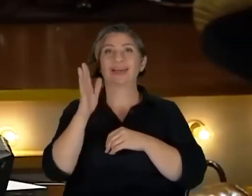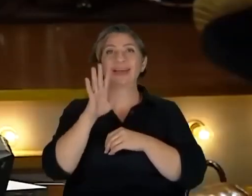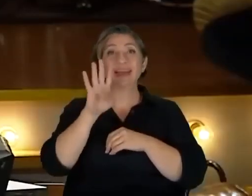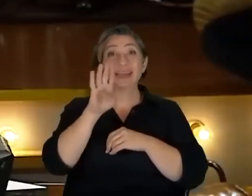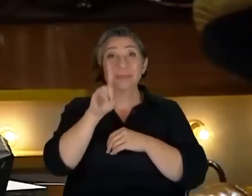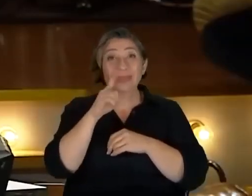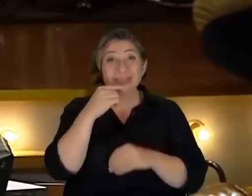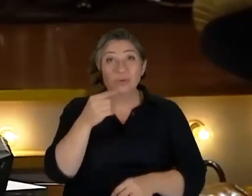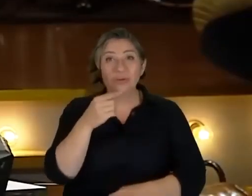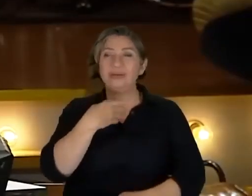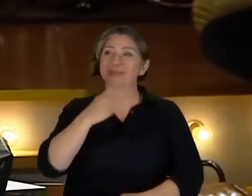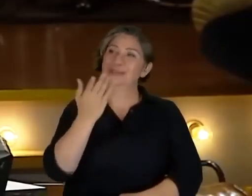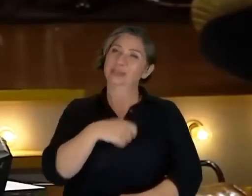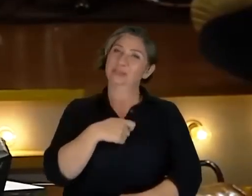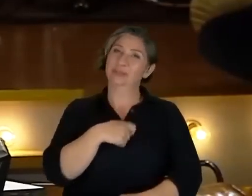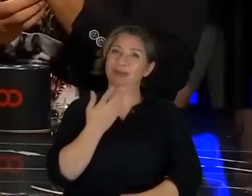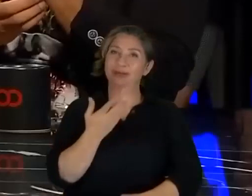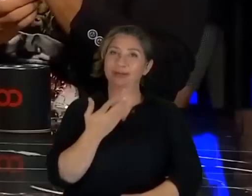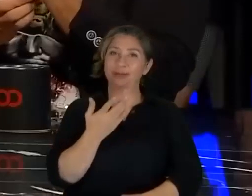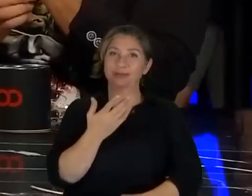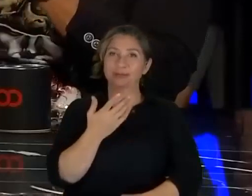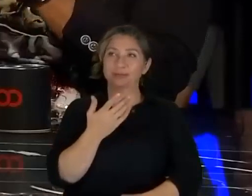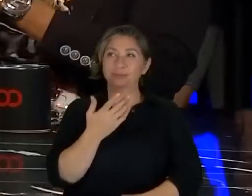Hadi kaç? 41 diyor. Saçmalama.